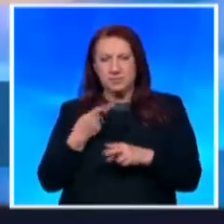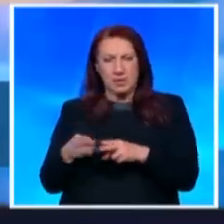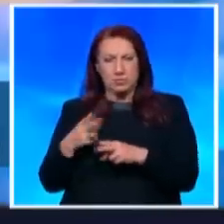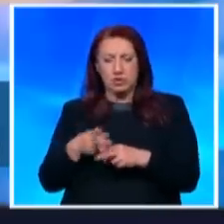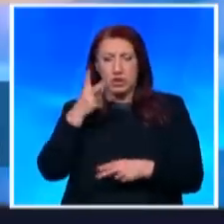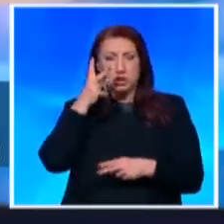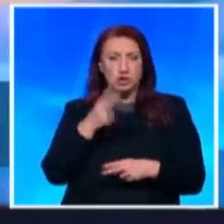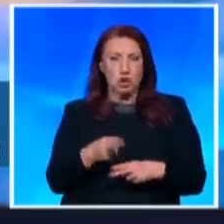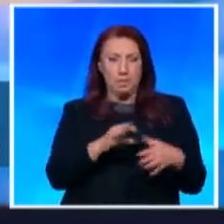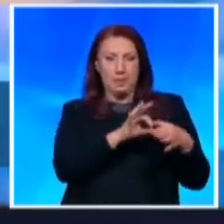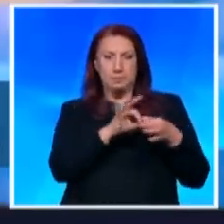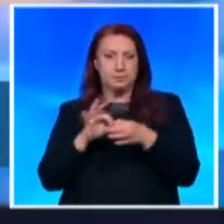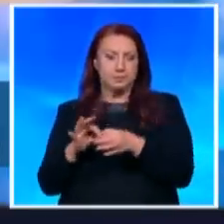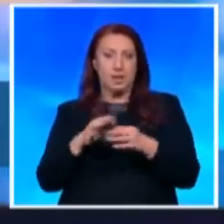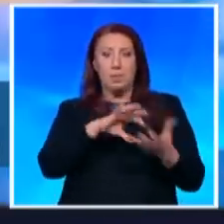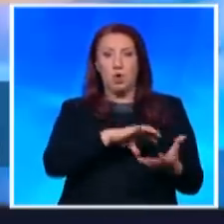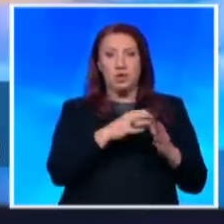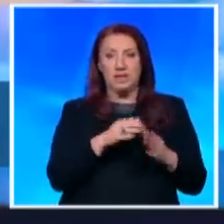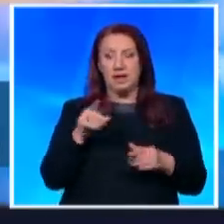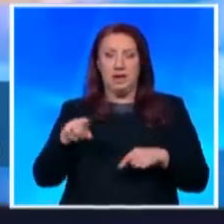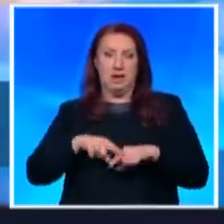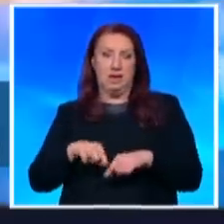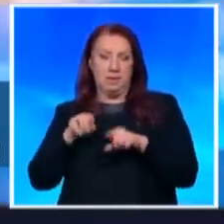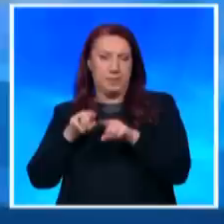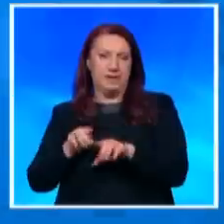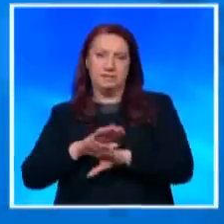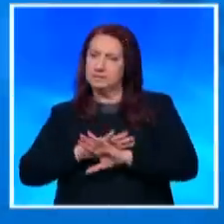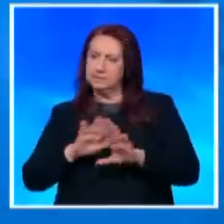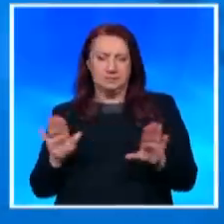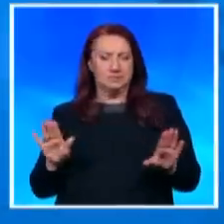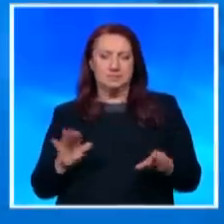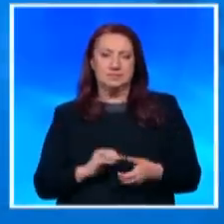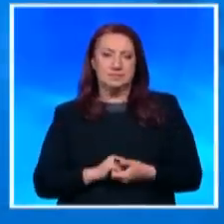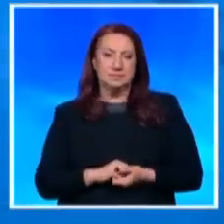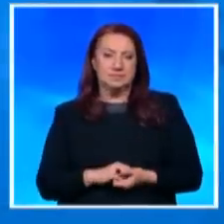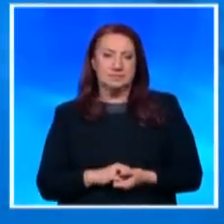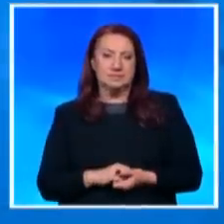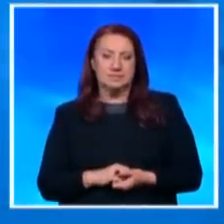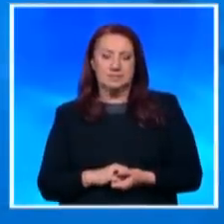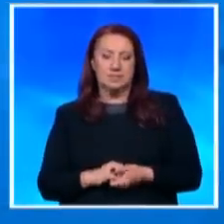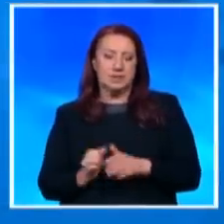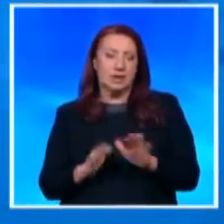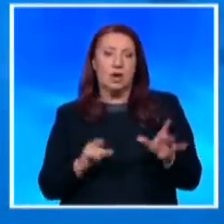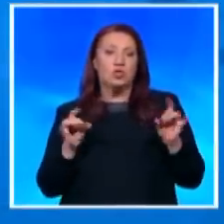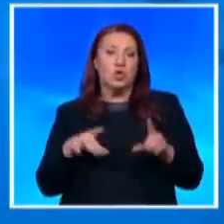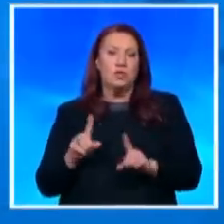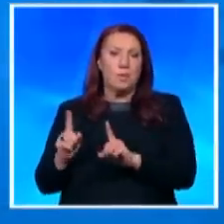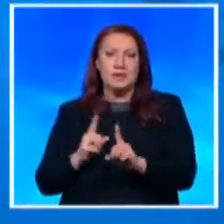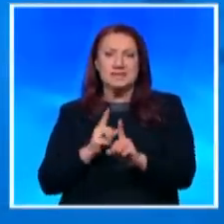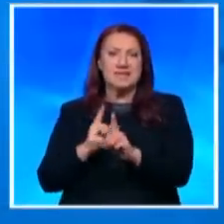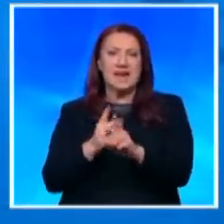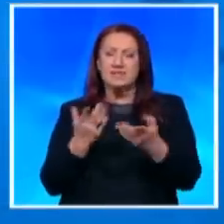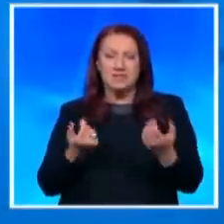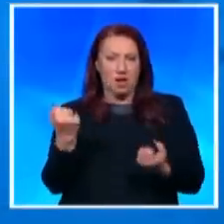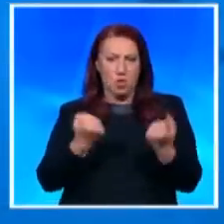нататък да предотврати възможността за последващи зависимости. Отново гонка с нелегални мигранти в Бургас. При опит